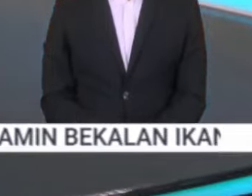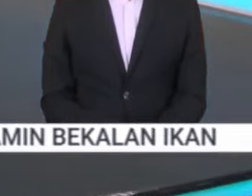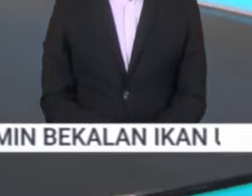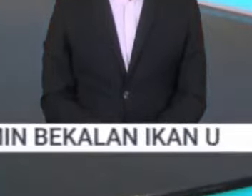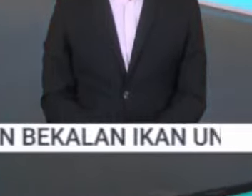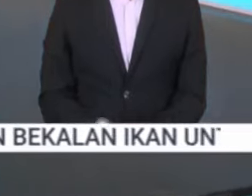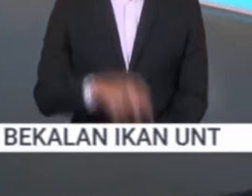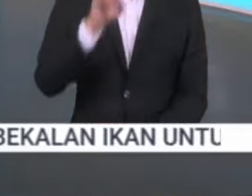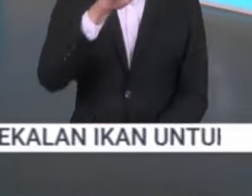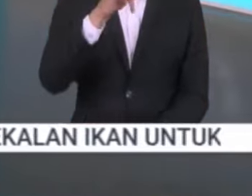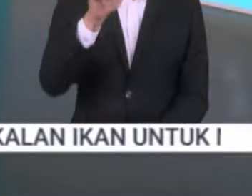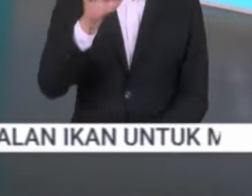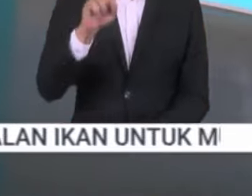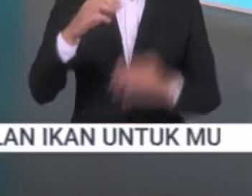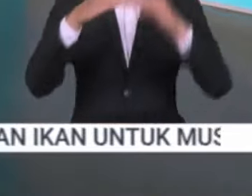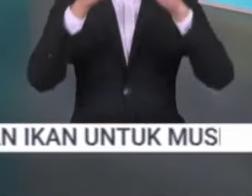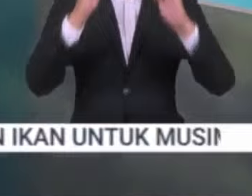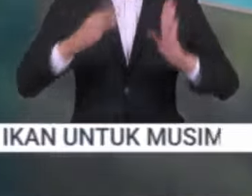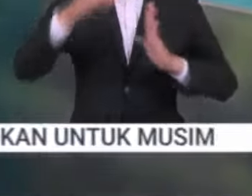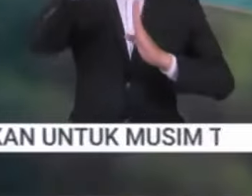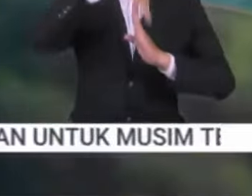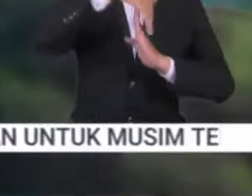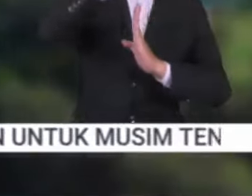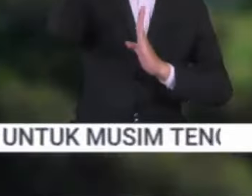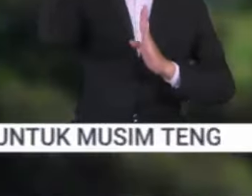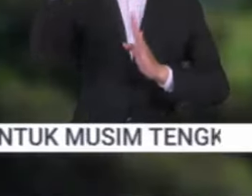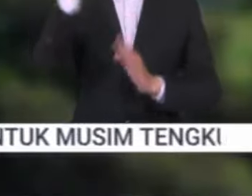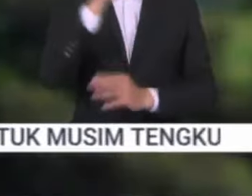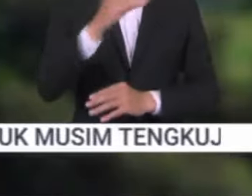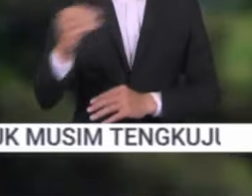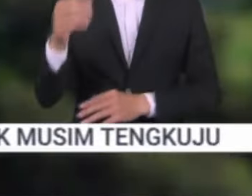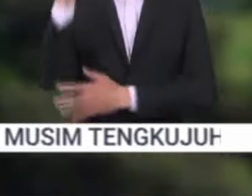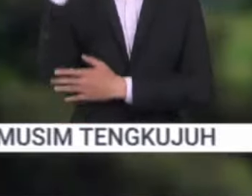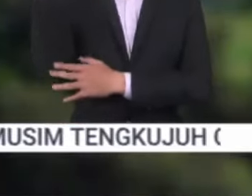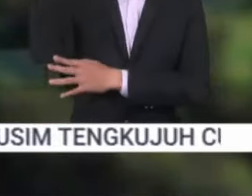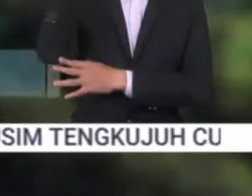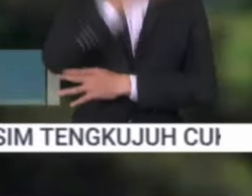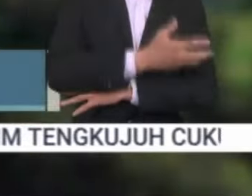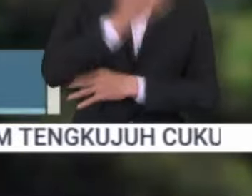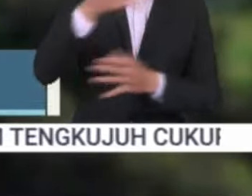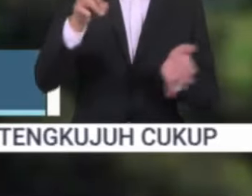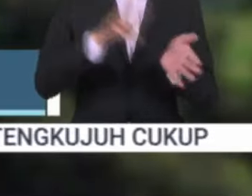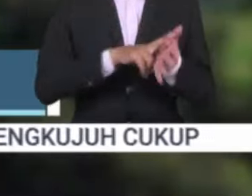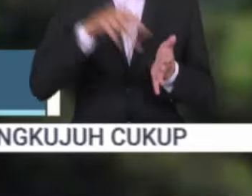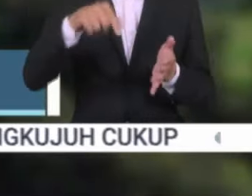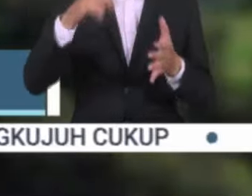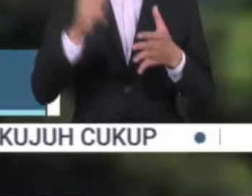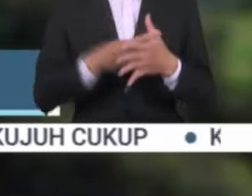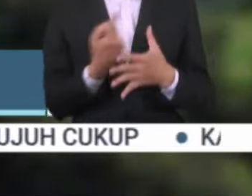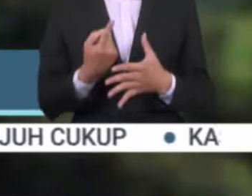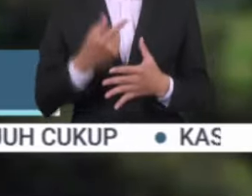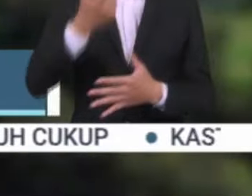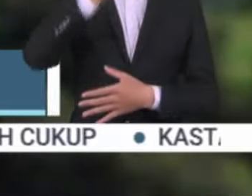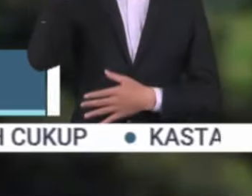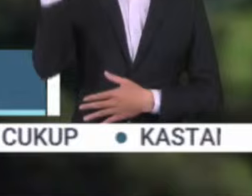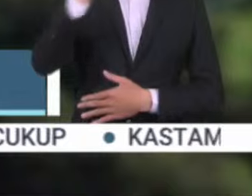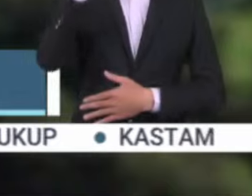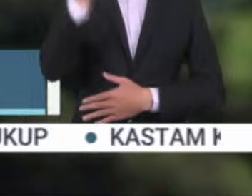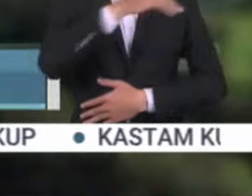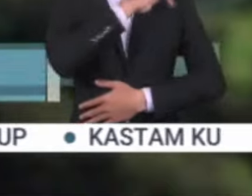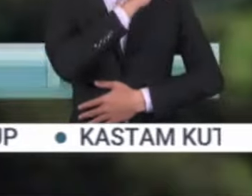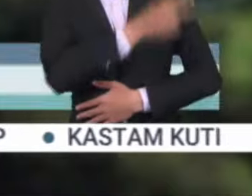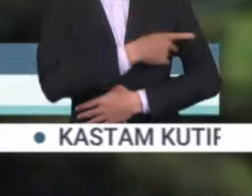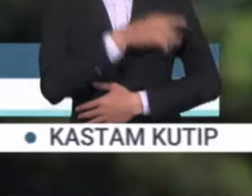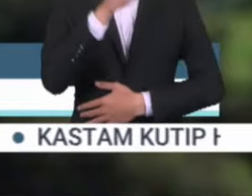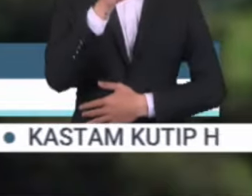Terus. 2 kes bumbung rumah tercabut dan 4 kes rumah dihempap pokok tumbang direkodkan bulan ini. Ia berikutan angin kencang